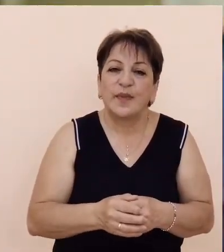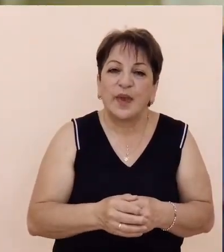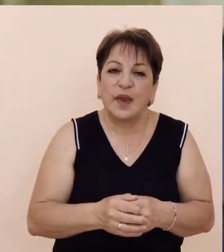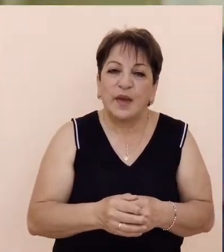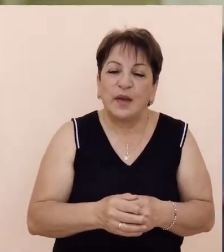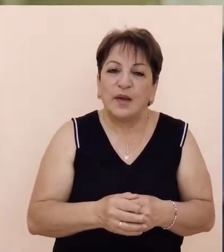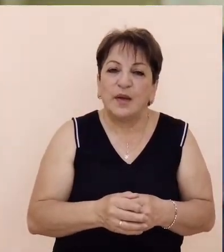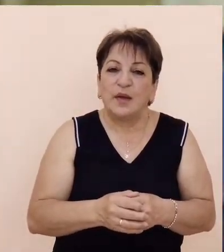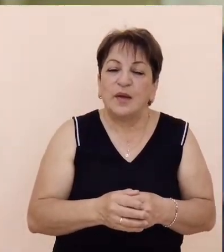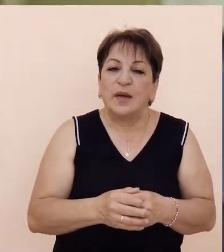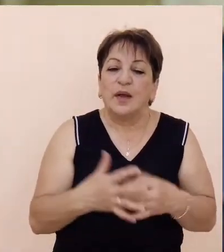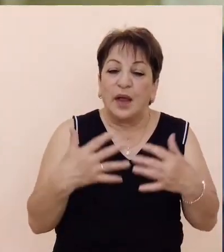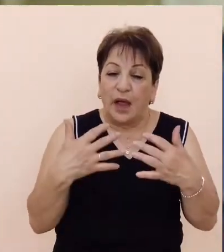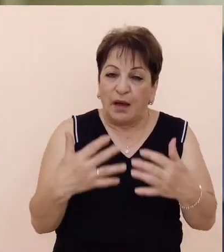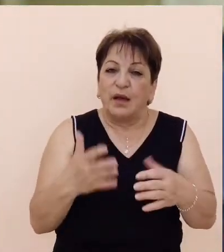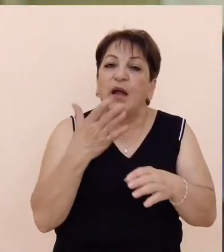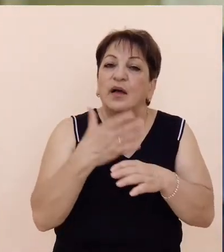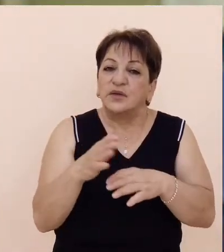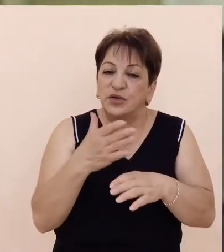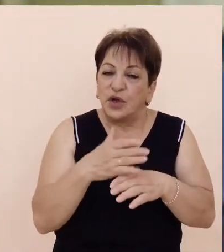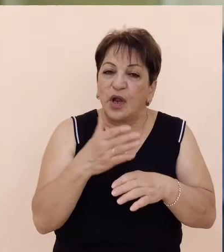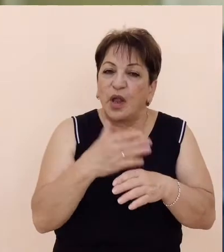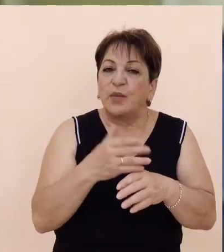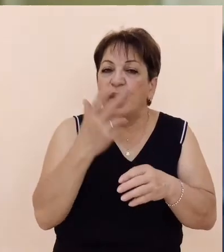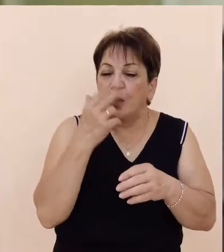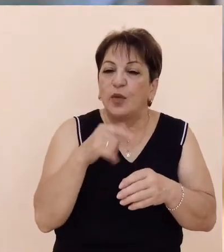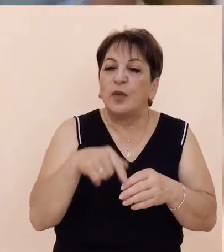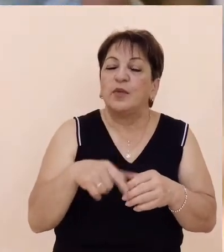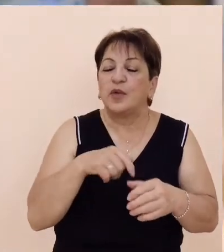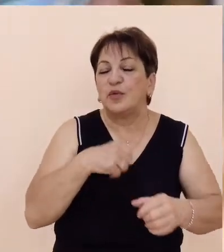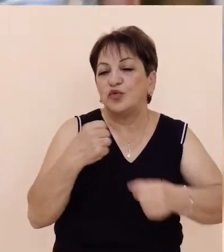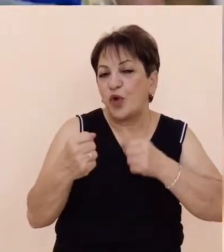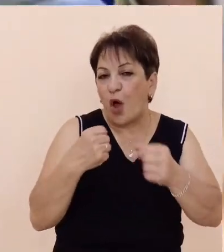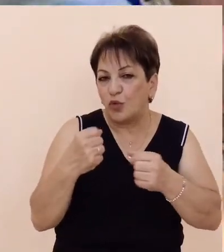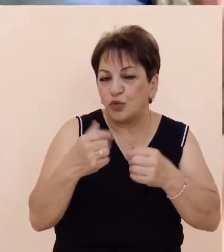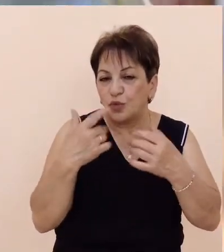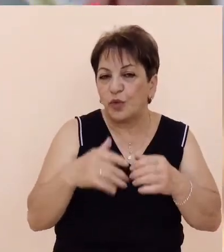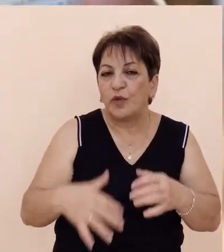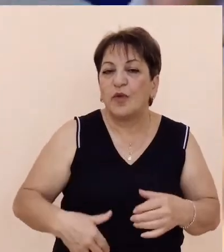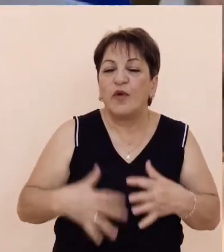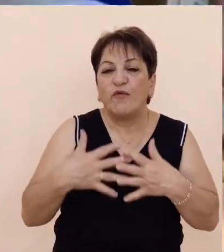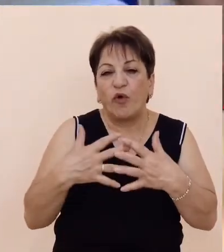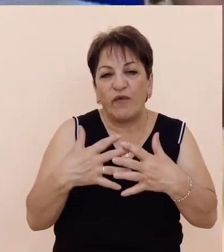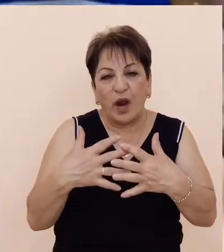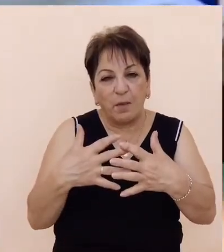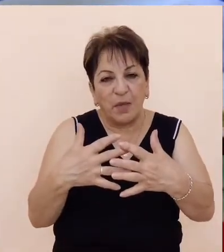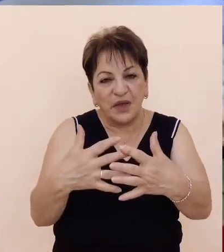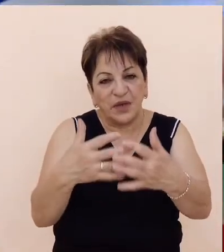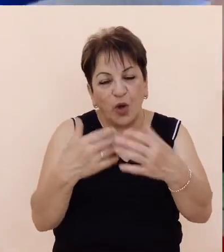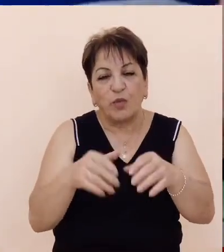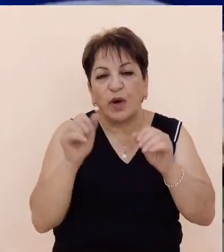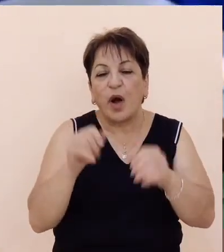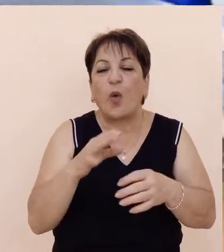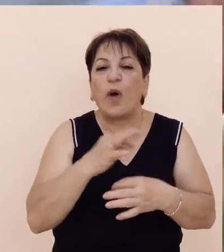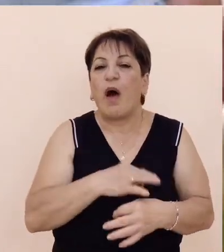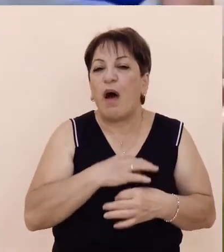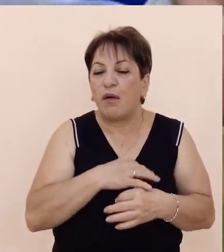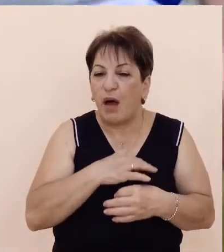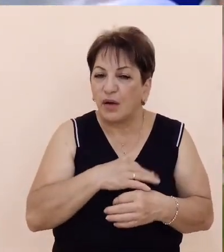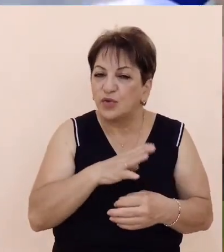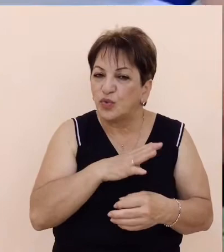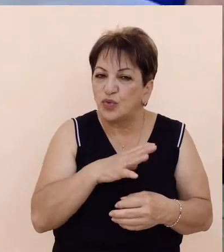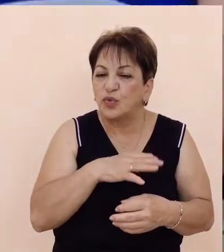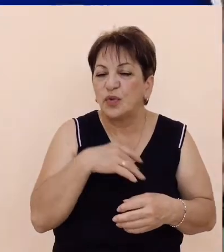Հղին աստիճանաբար ընտելանում է պտղի շարժումներին։ Նրա որովայնը չափերով մեծանում է, ինչը անհանգստություն կարող է որոշ